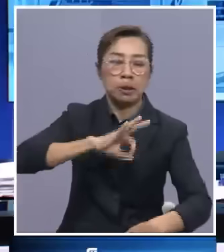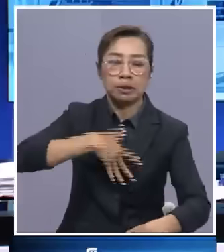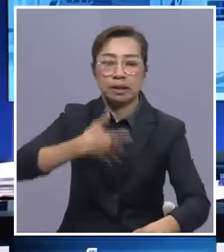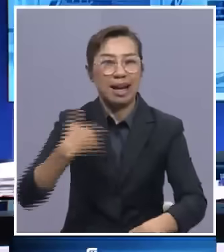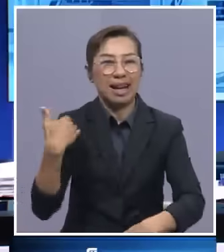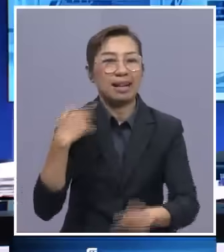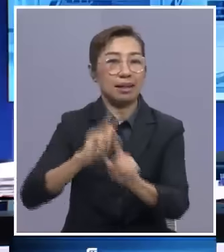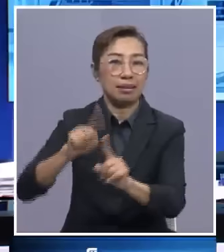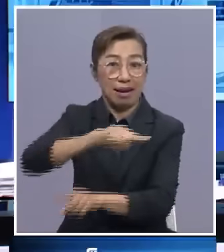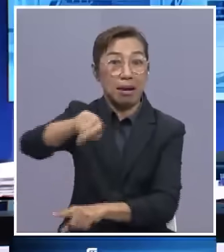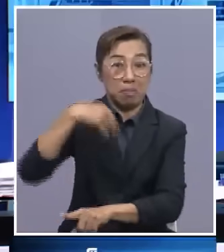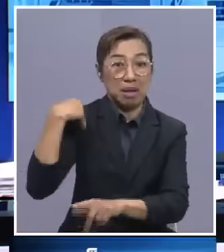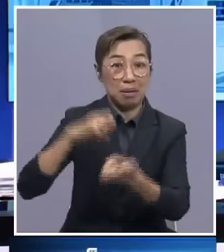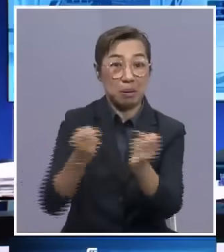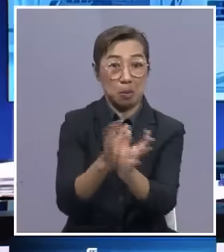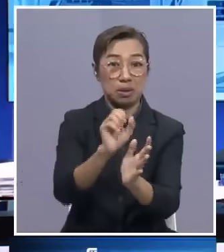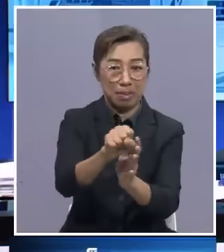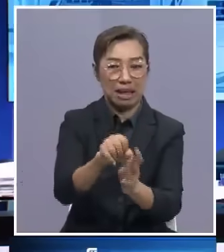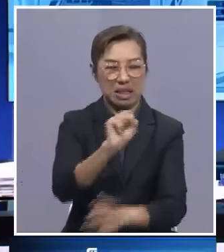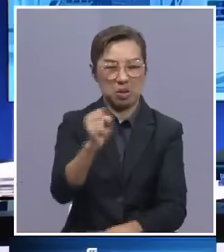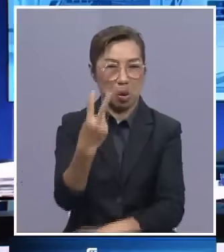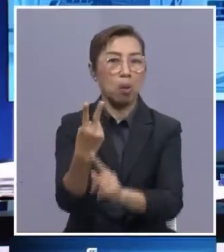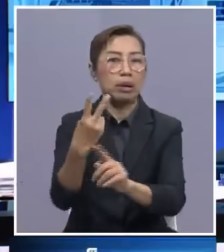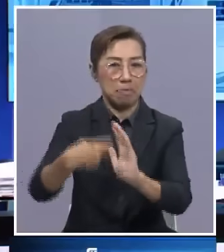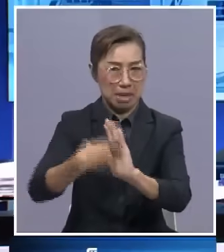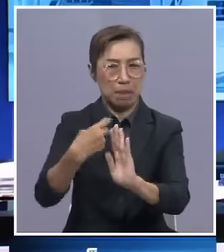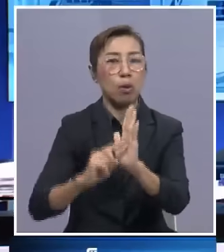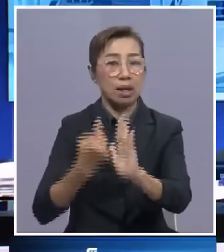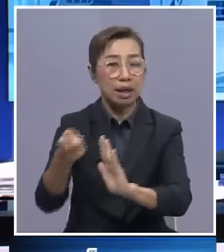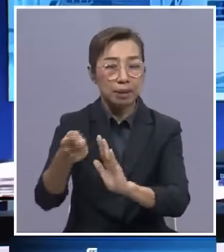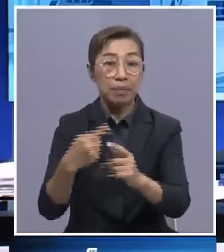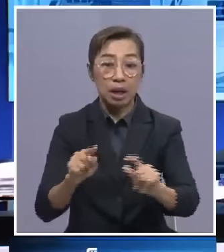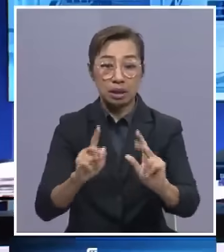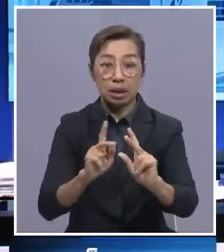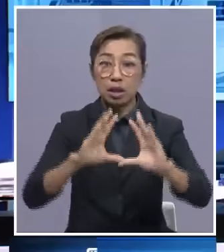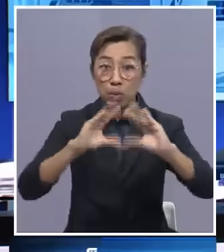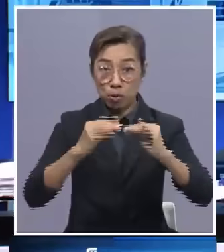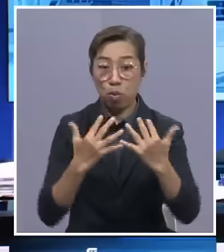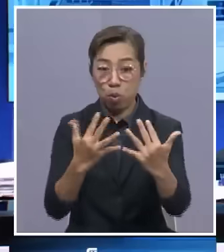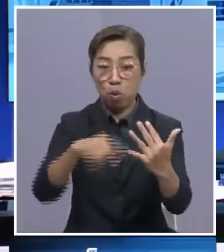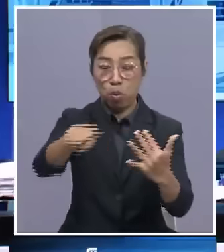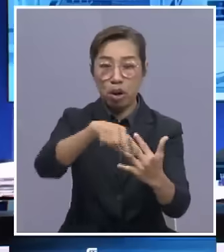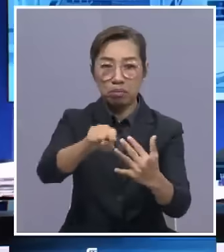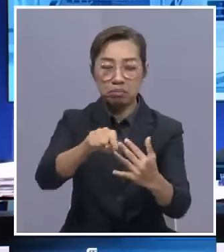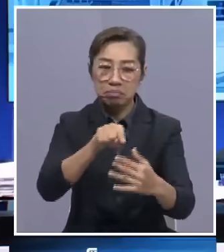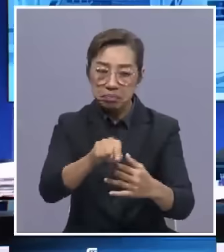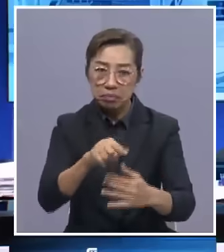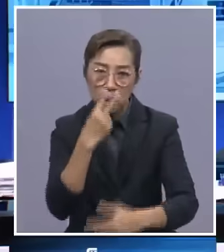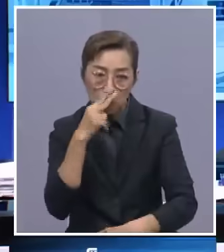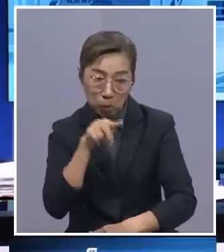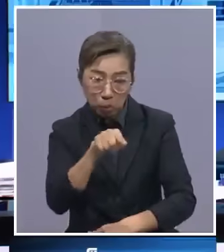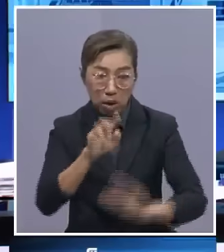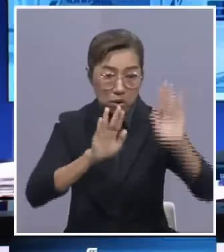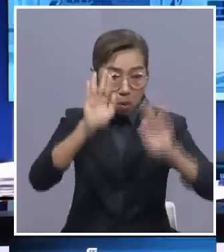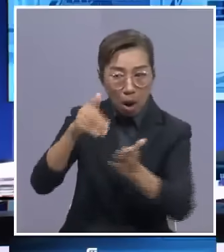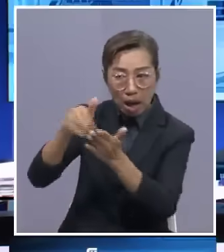เองนะฮะแล้วในช่วงนี้เขามีการประชุมส.สกันอยู่ท่ามกลางการจับตาว่าการลงมติขับสสปูอัด